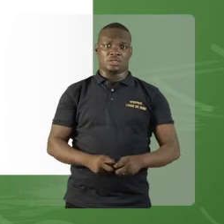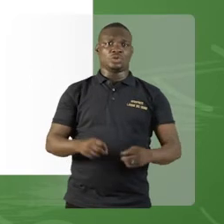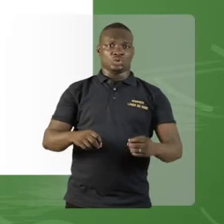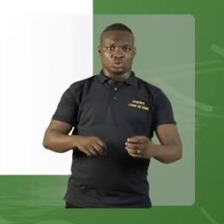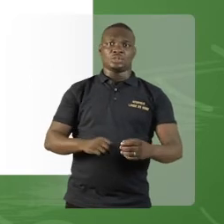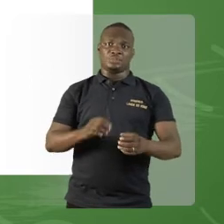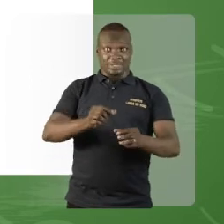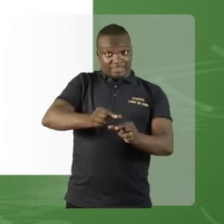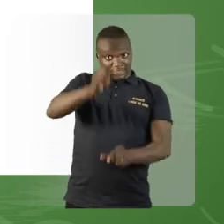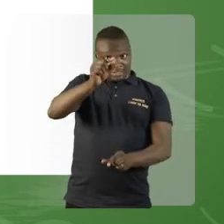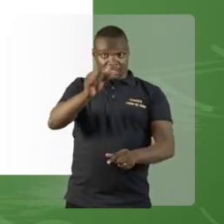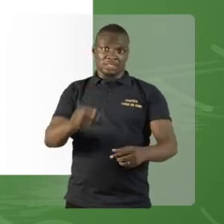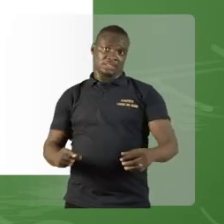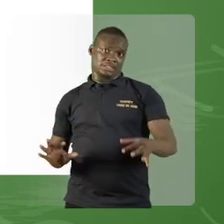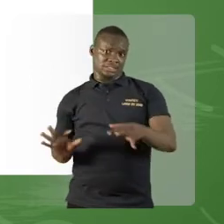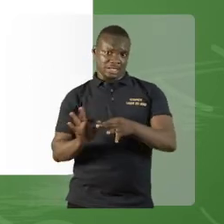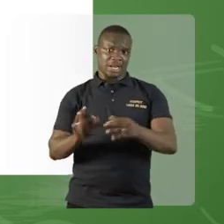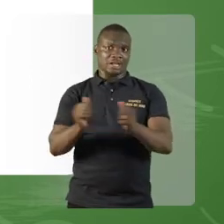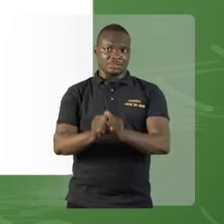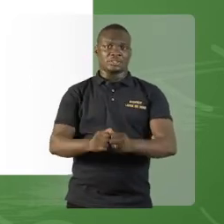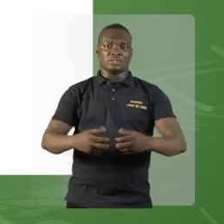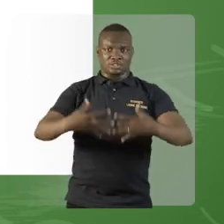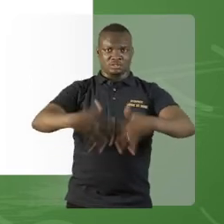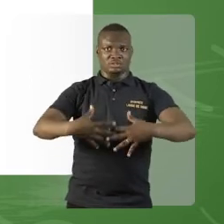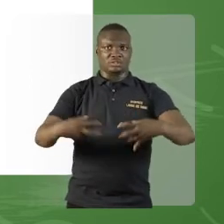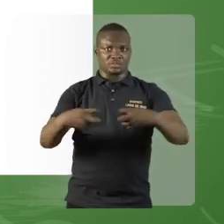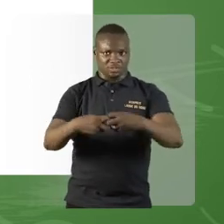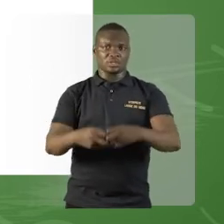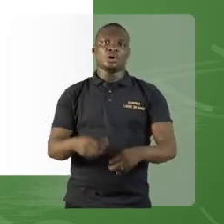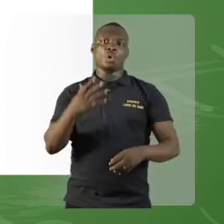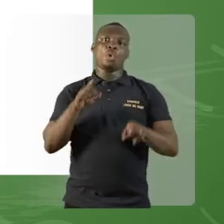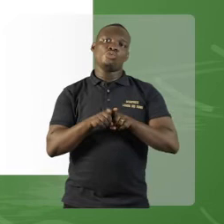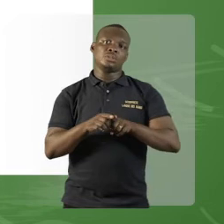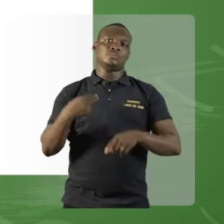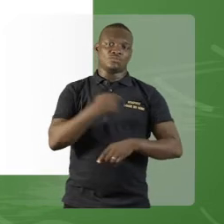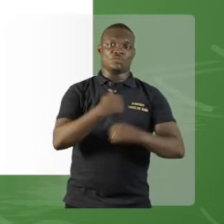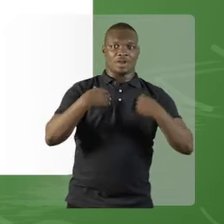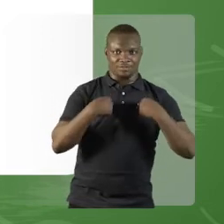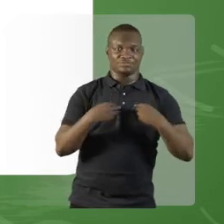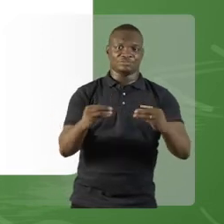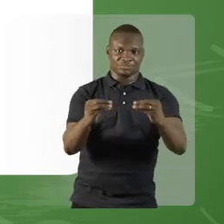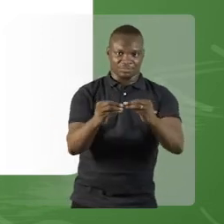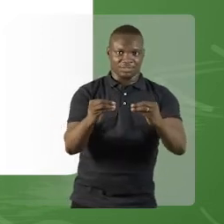un générateur et nous avons un aimant en U.